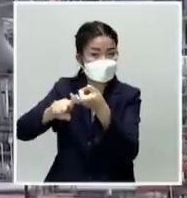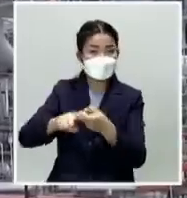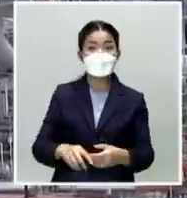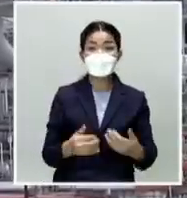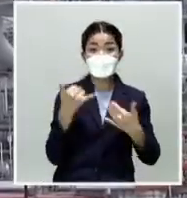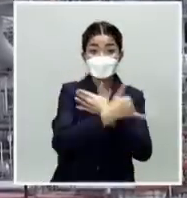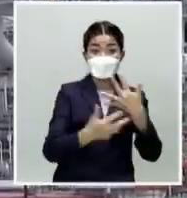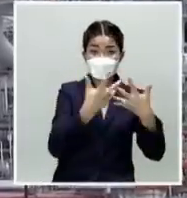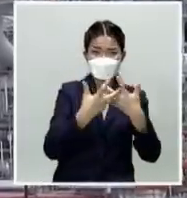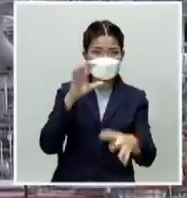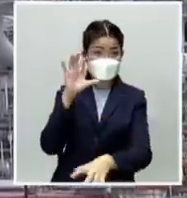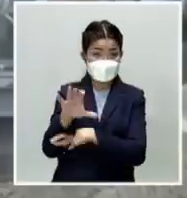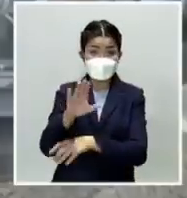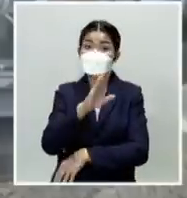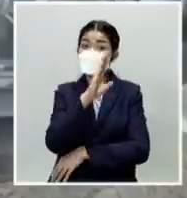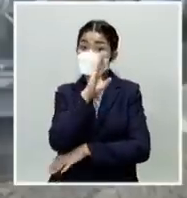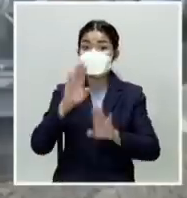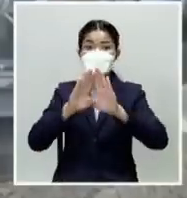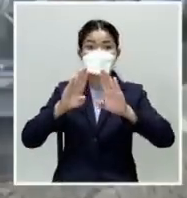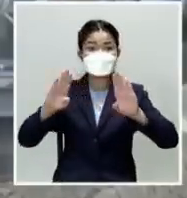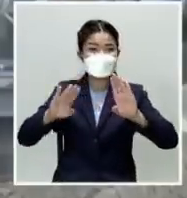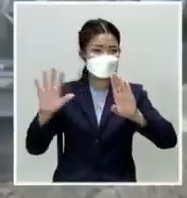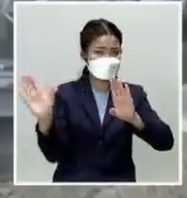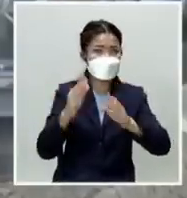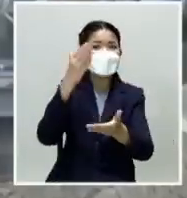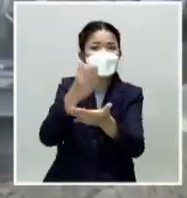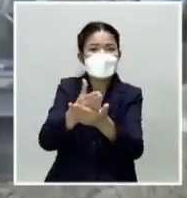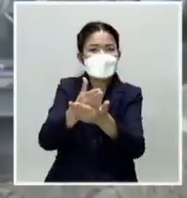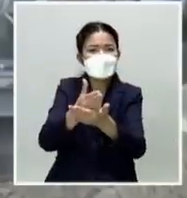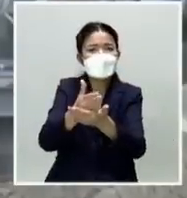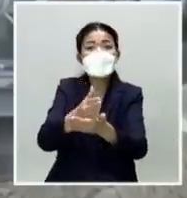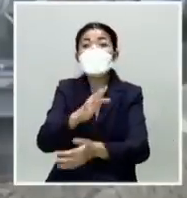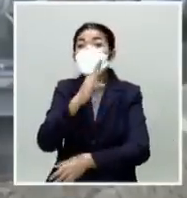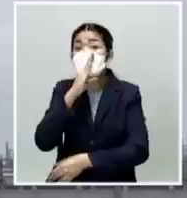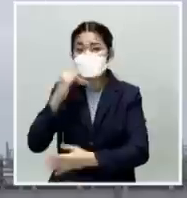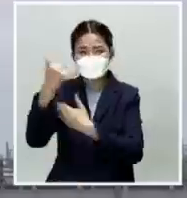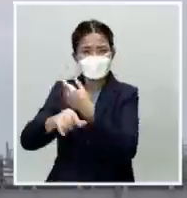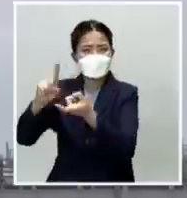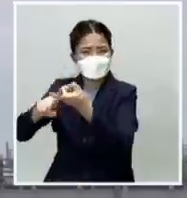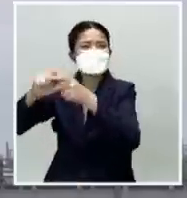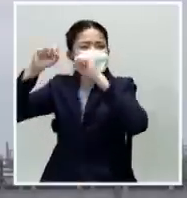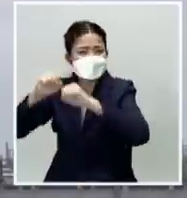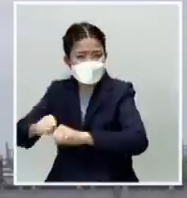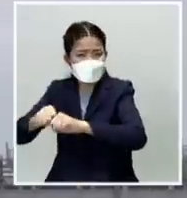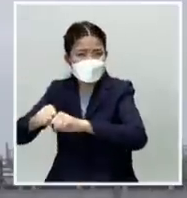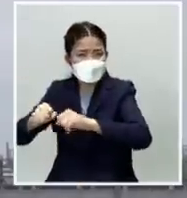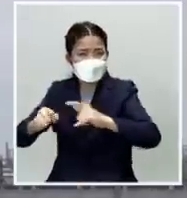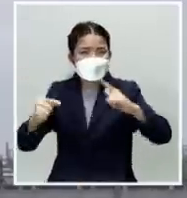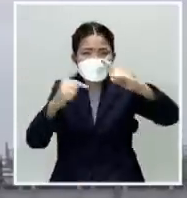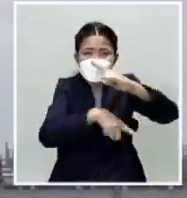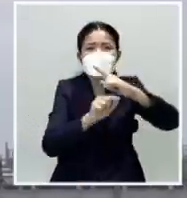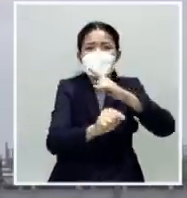รัฐก็ขู่ว่าจะระงับการเปิดใช้งานท่อส่งก๊าซดังกล่าวหากว่ารัสเซียตัดสินใจบุกยูเครนจริง